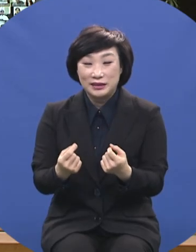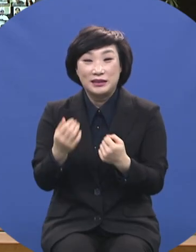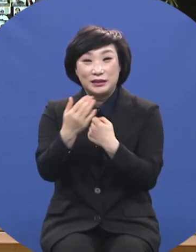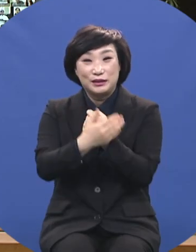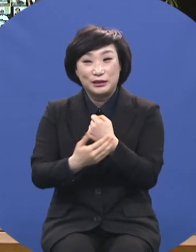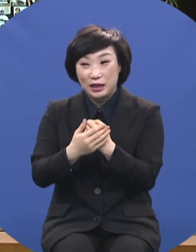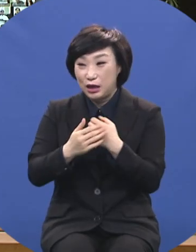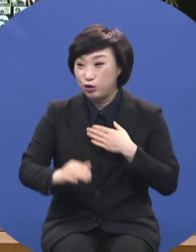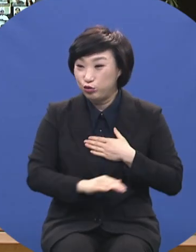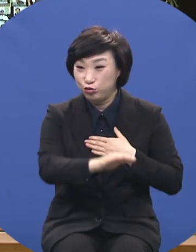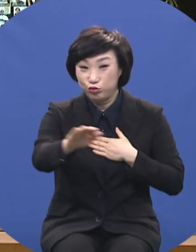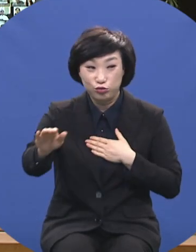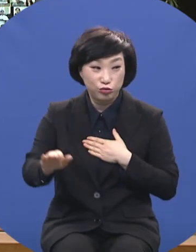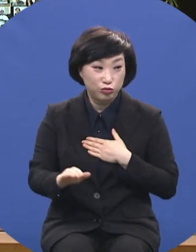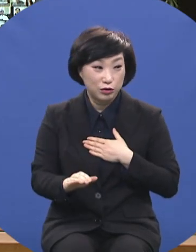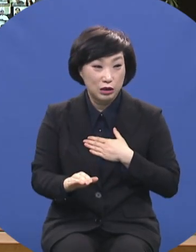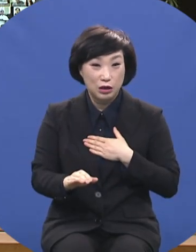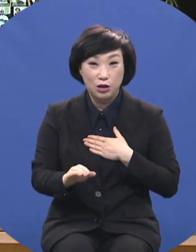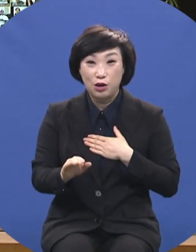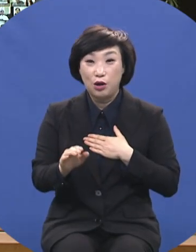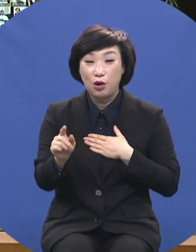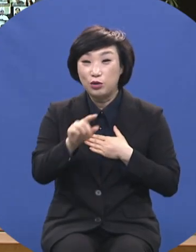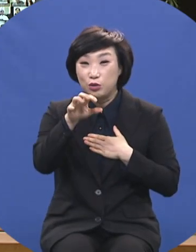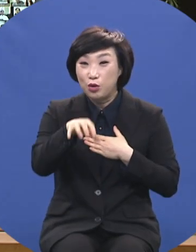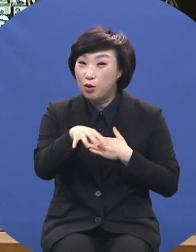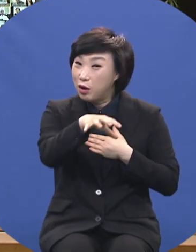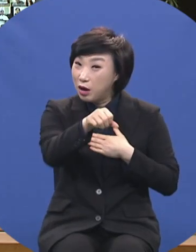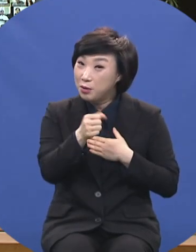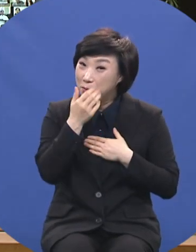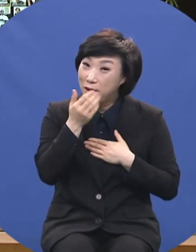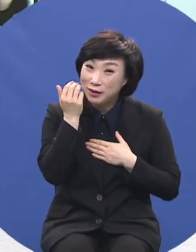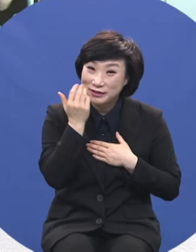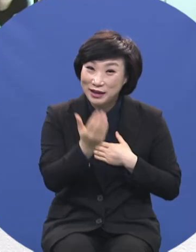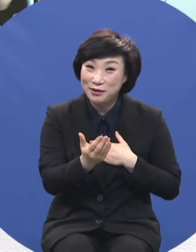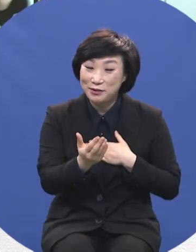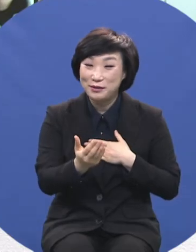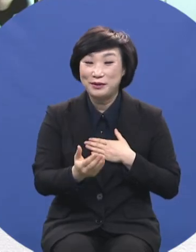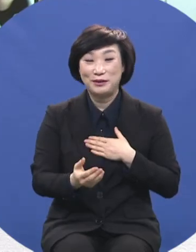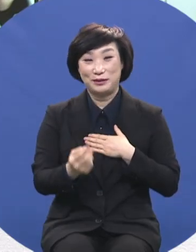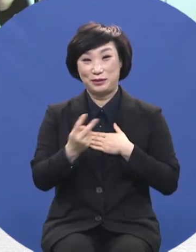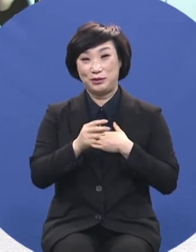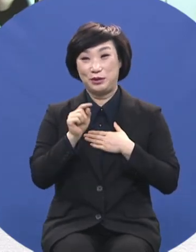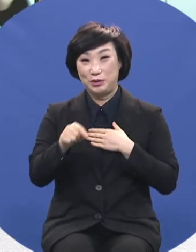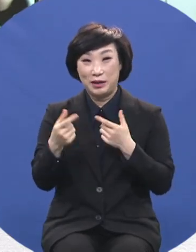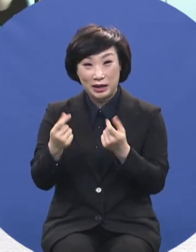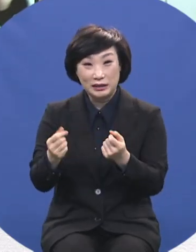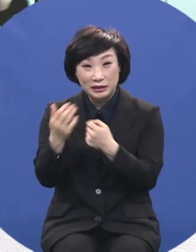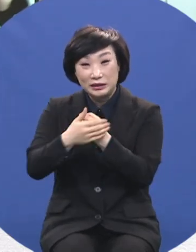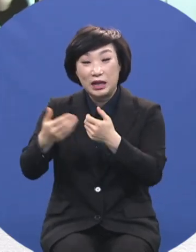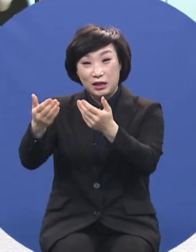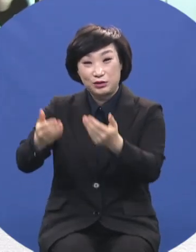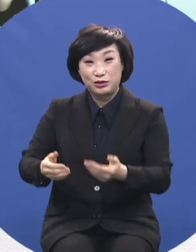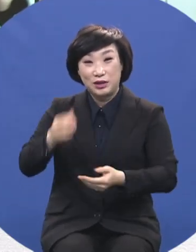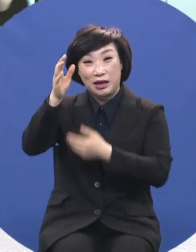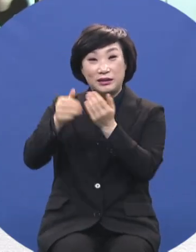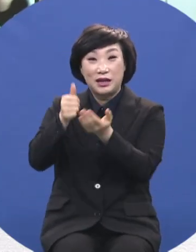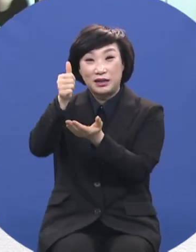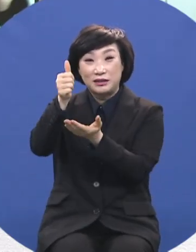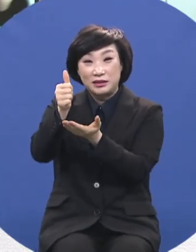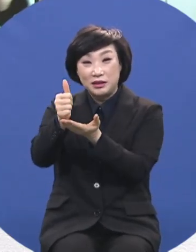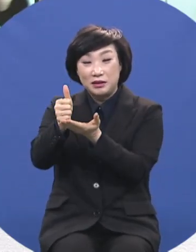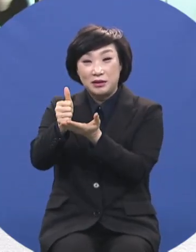은혜가 우리는 어디서 얻을 수 있으며 또 이런 은혜를 주시는 하나님은